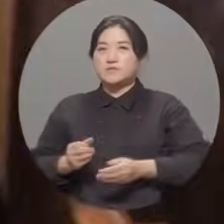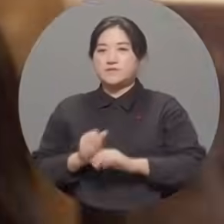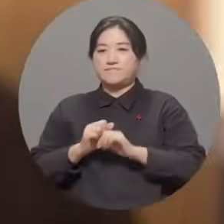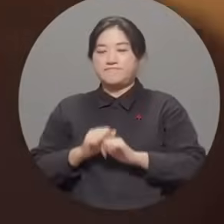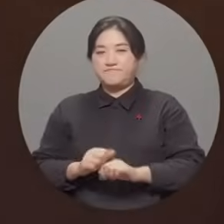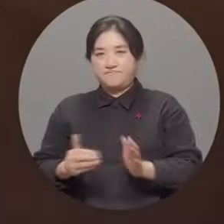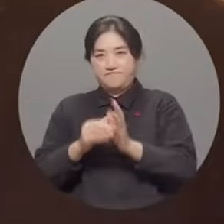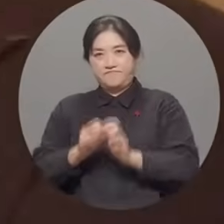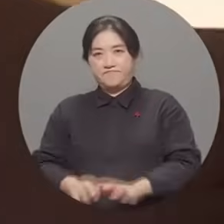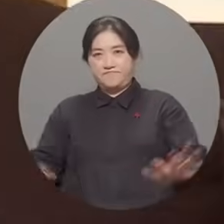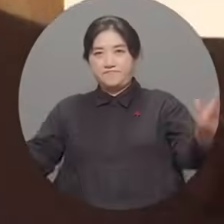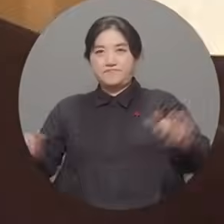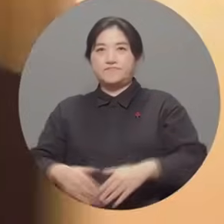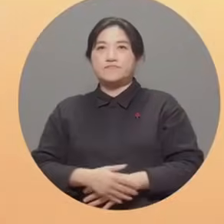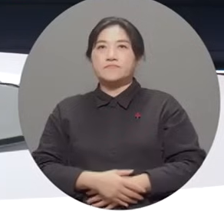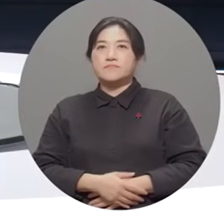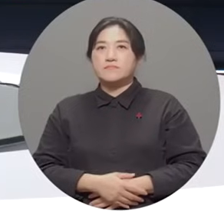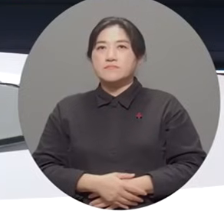뉴스 윤수환입니다.